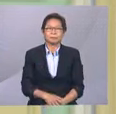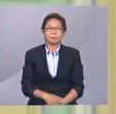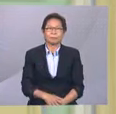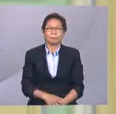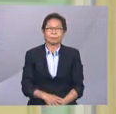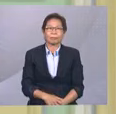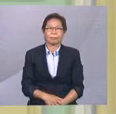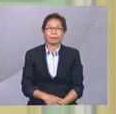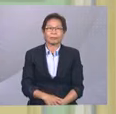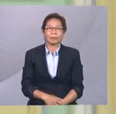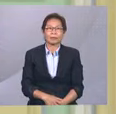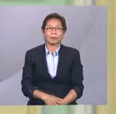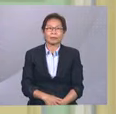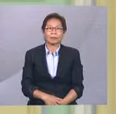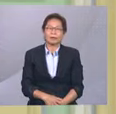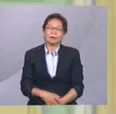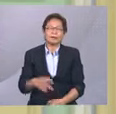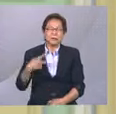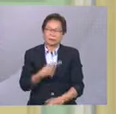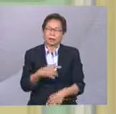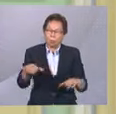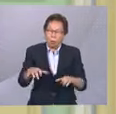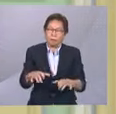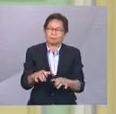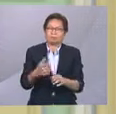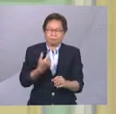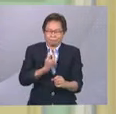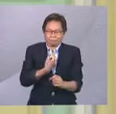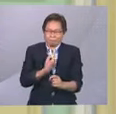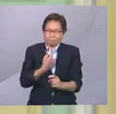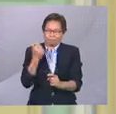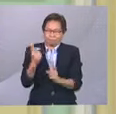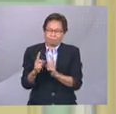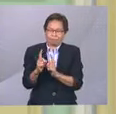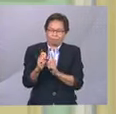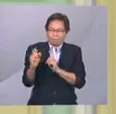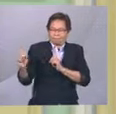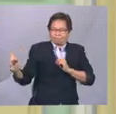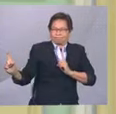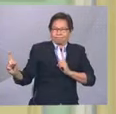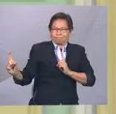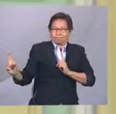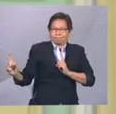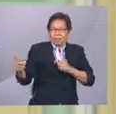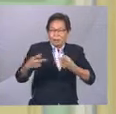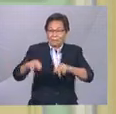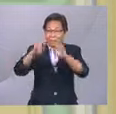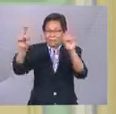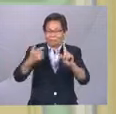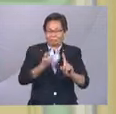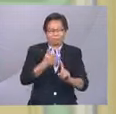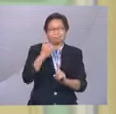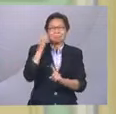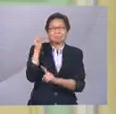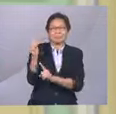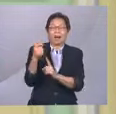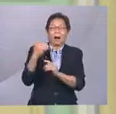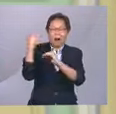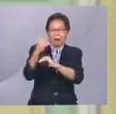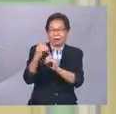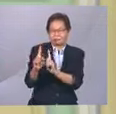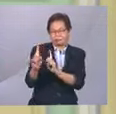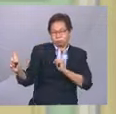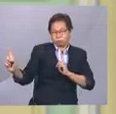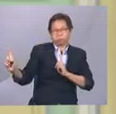penambah nih save distensi ngapain The Social distance Sosio distensi penjarakan sosial dan sebagainya